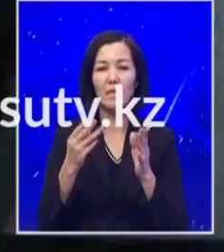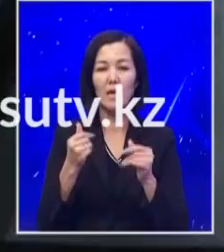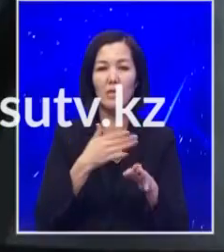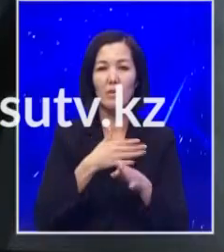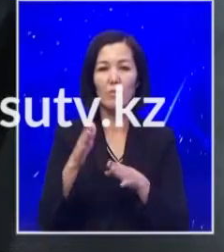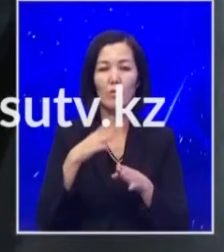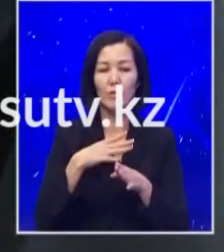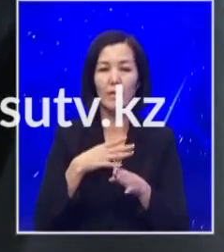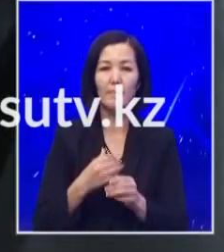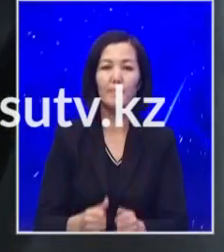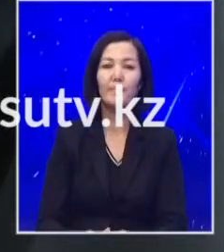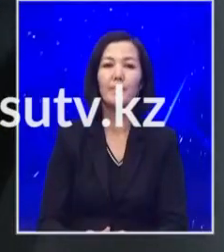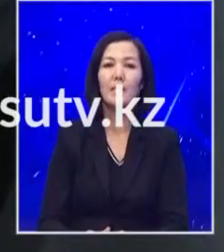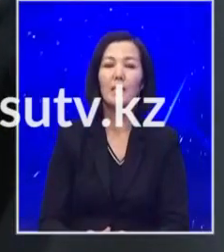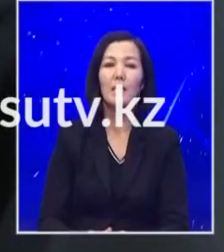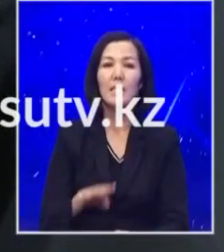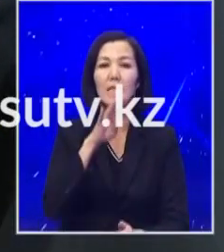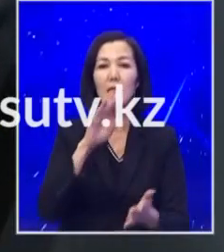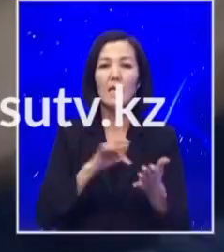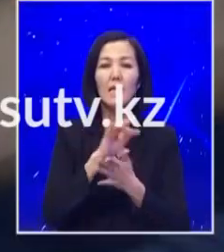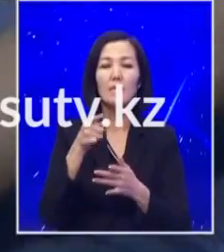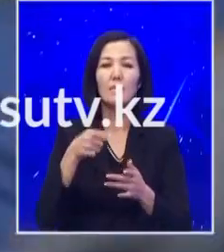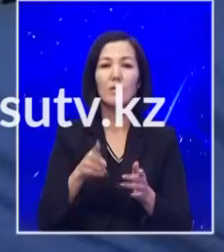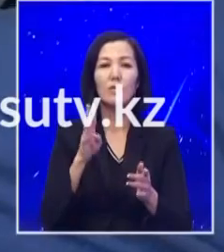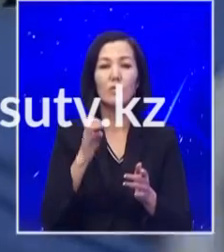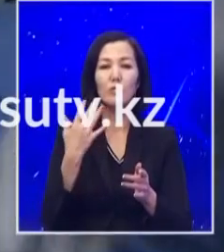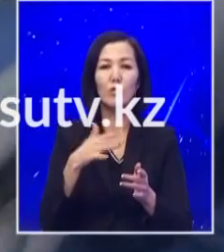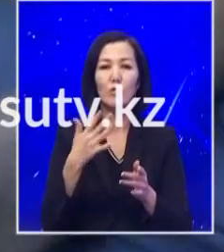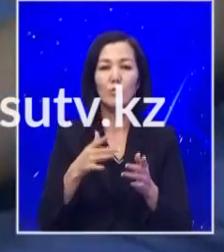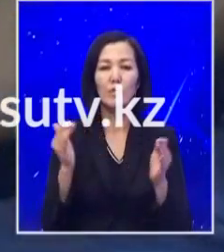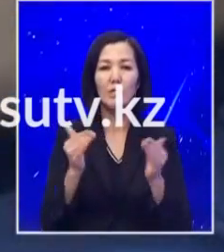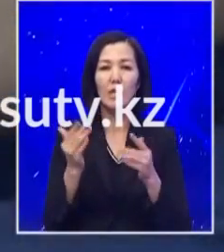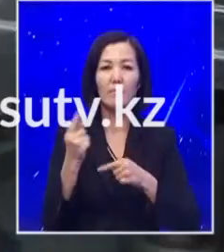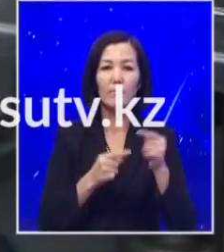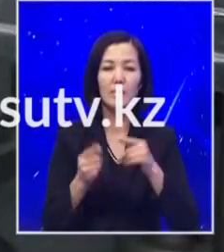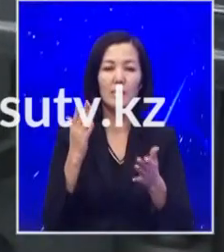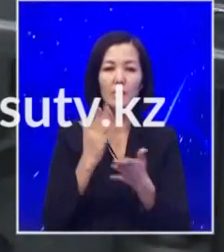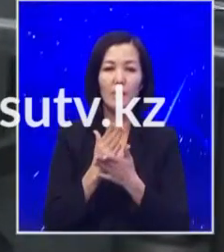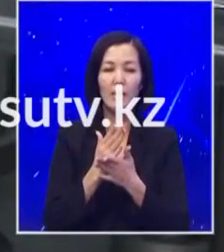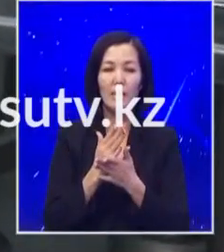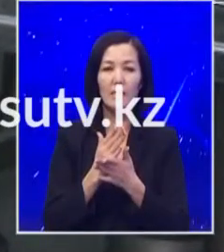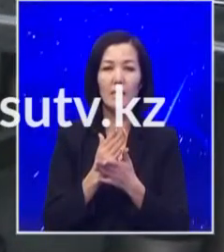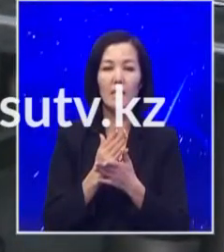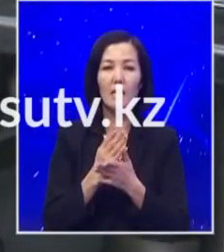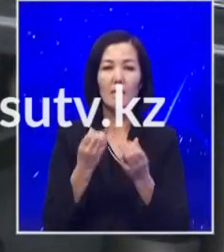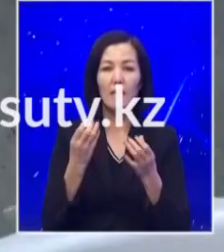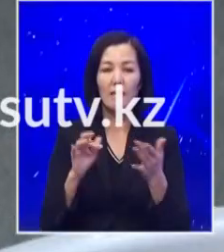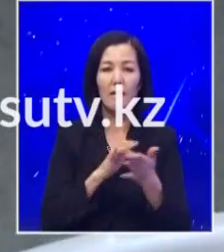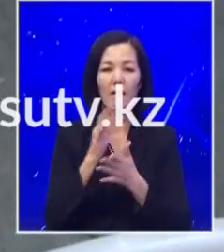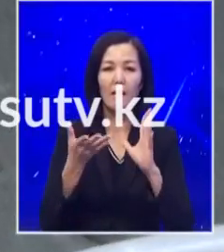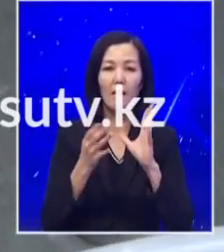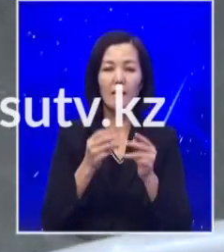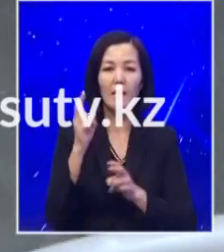отыр. Айта кетейік, Кеншілер қаласында 1455 шағын орта бизнес субъектісі бар. Пандемия кезеңінде олардан бөлек шаһардағы